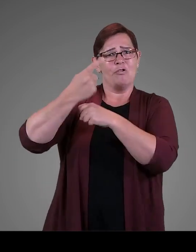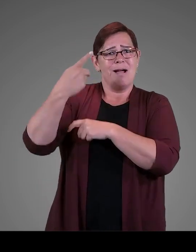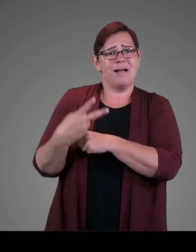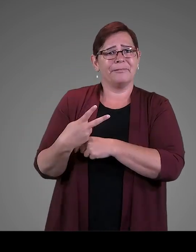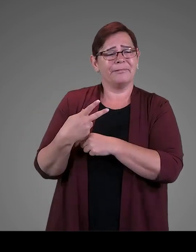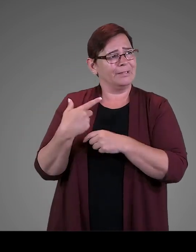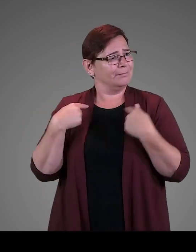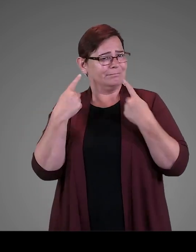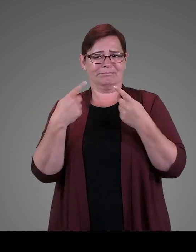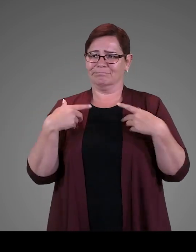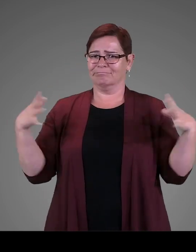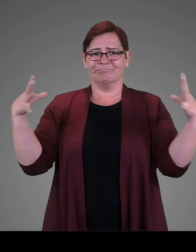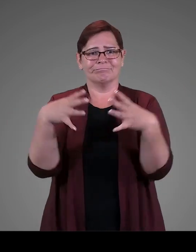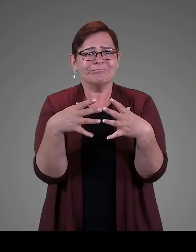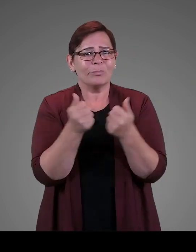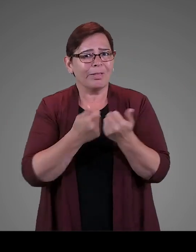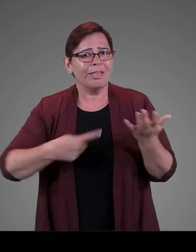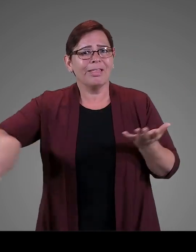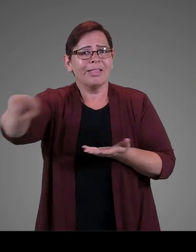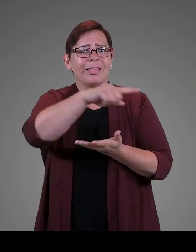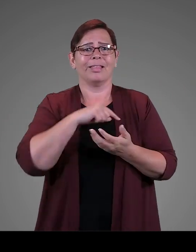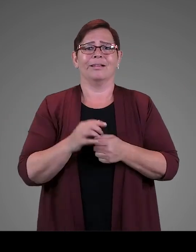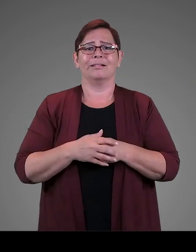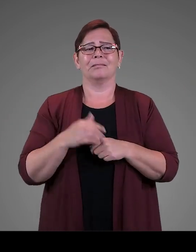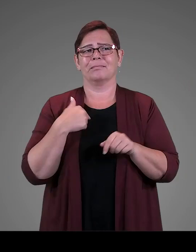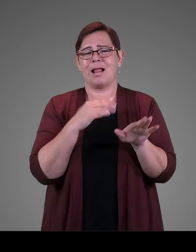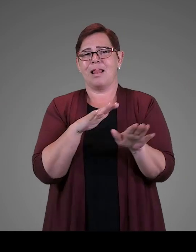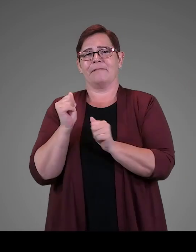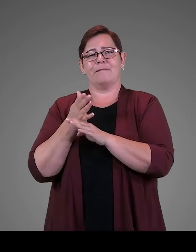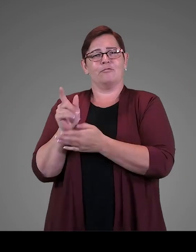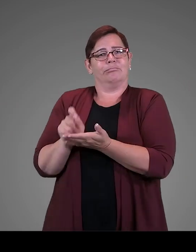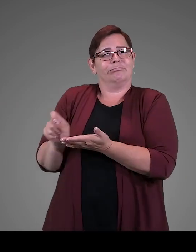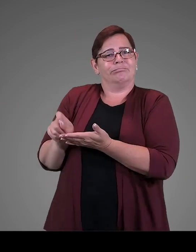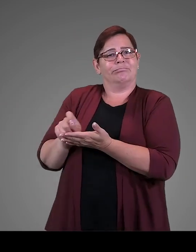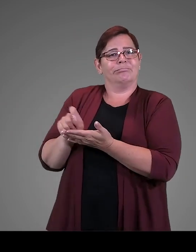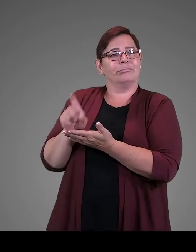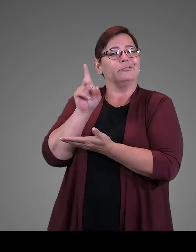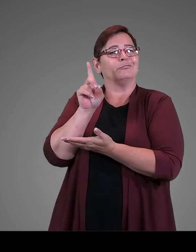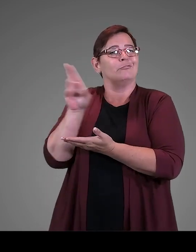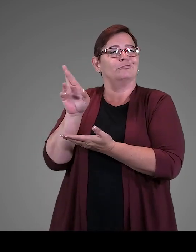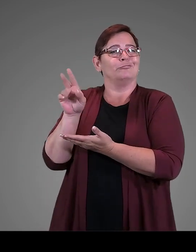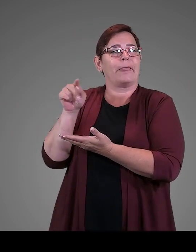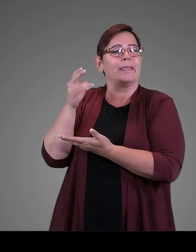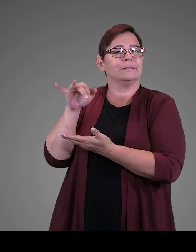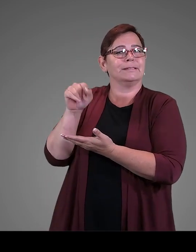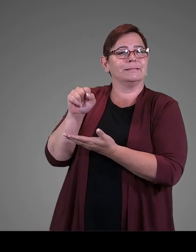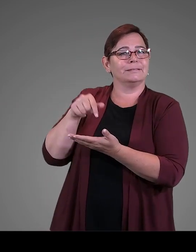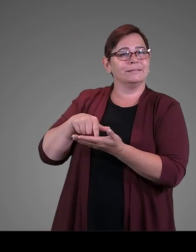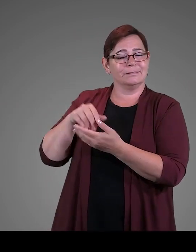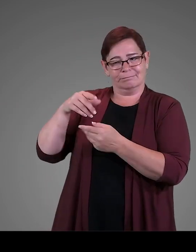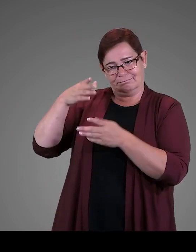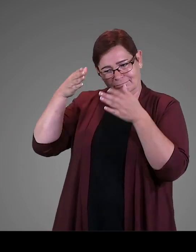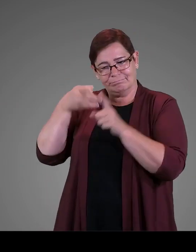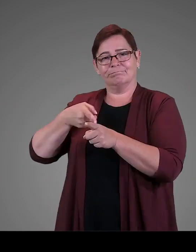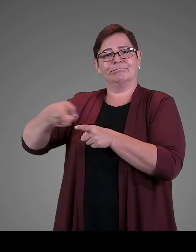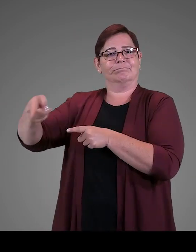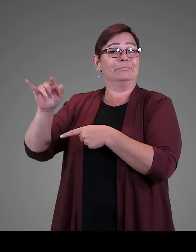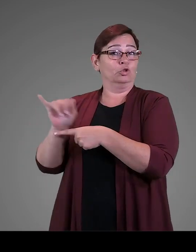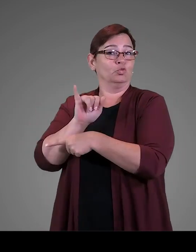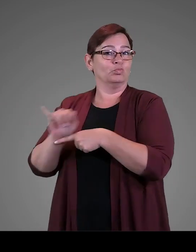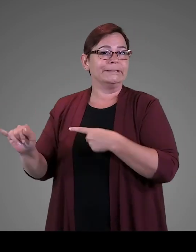fait 1 an et demi que je ne suis plus avec vous. J'ai quitté le milieu un peu après avoir écrit une thèse de doctorat sur notre milieu.